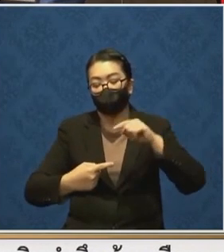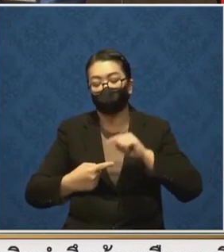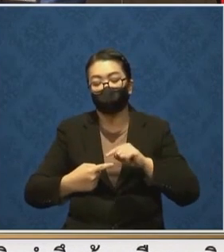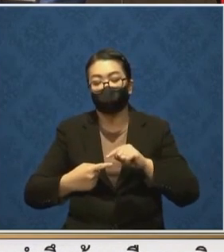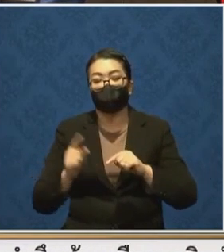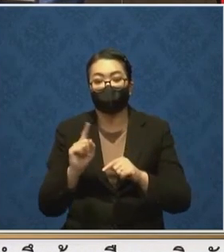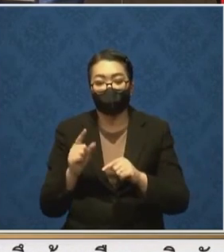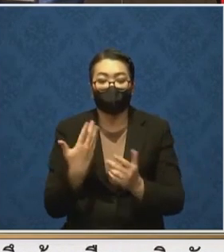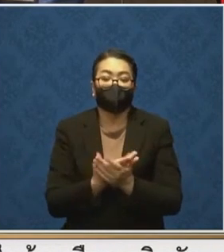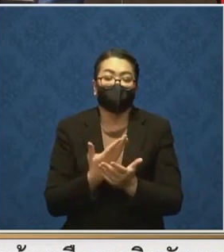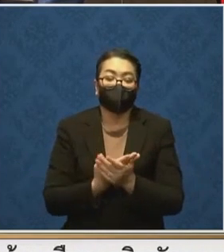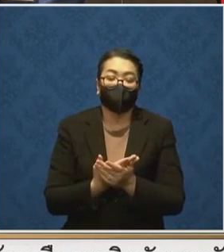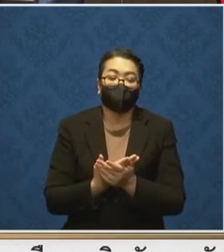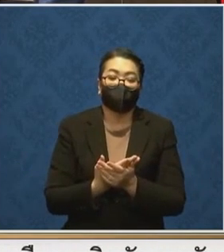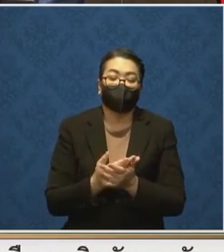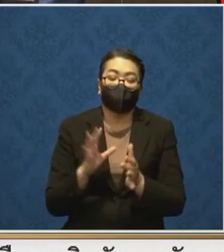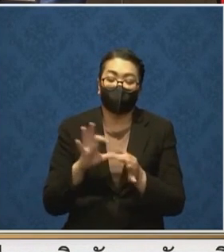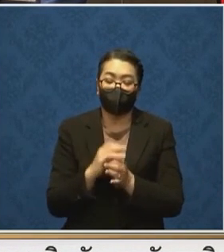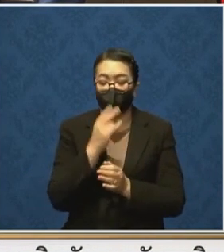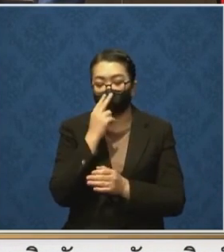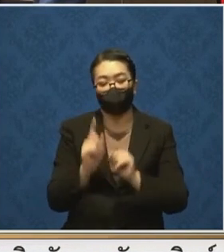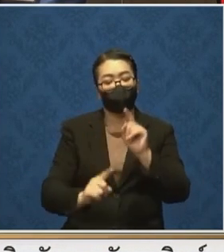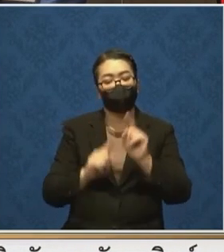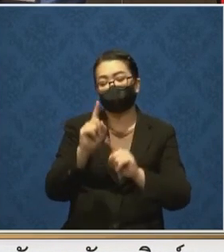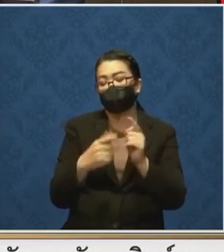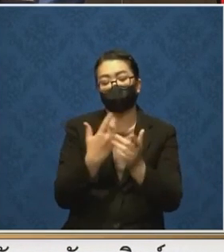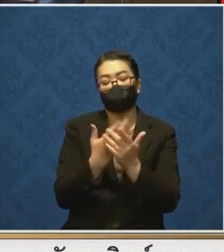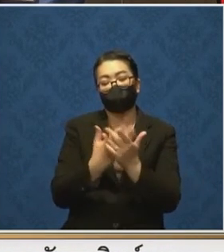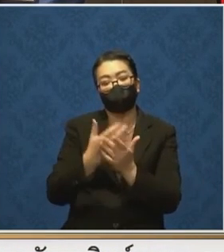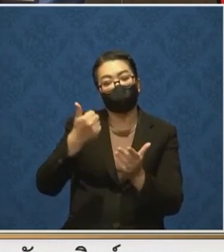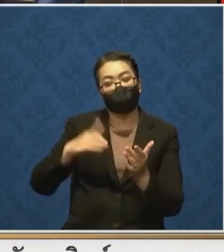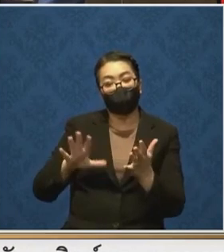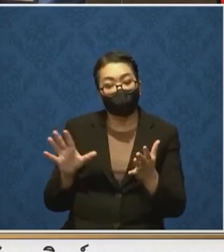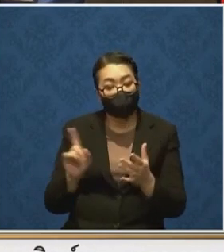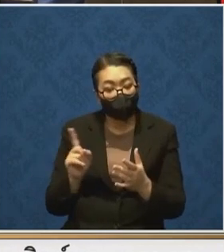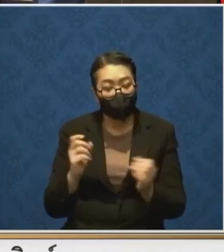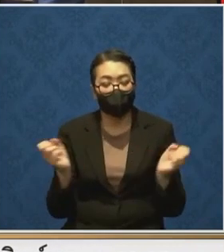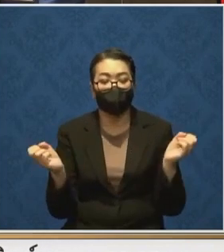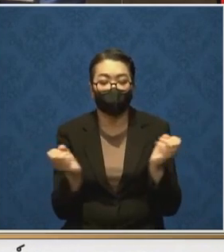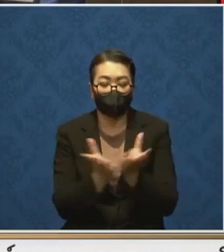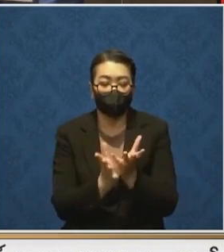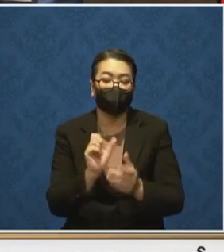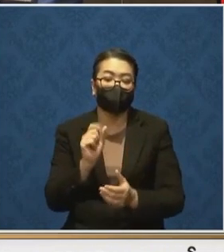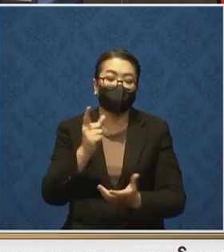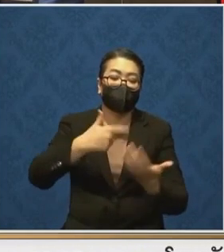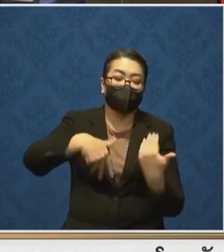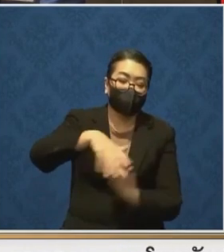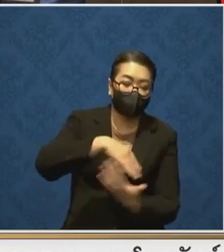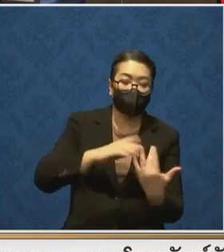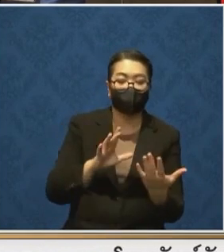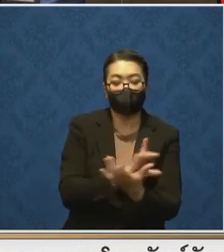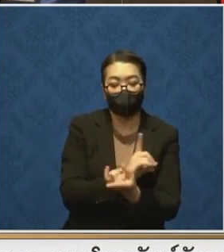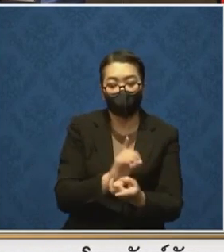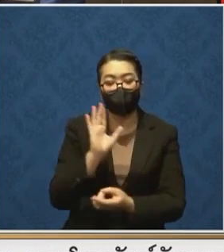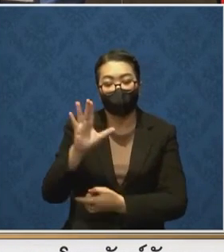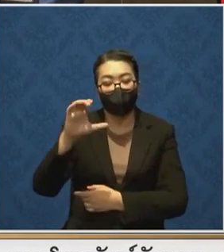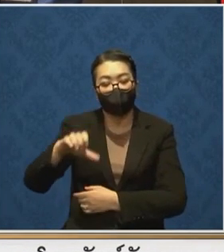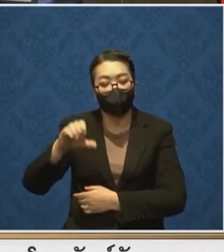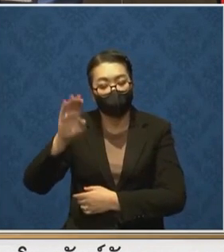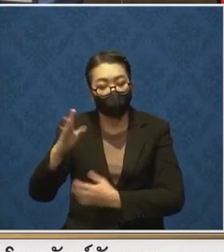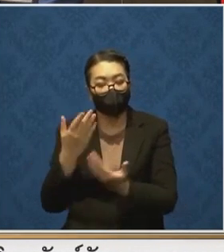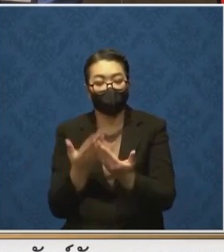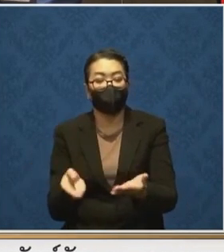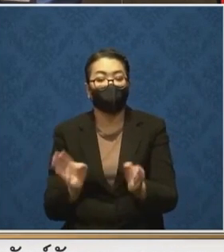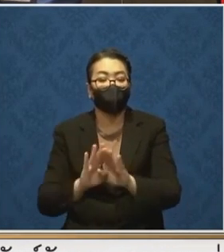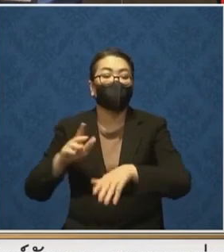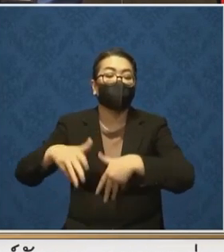ยังมีม stationary ที่ประเมือนเป็มค่าไม่ได้ไม่วจะเป็นผลกระทบด้านเตรศกิและสังคมตอบพทงงานขบริศท์และคลบ Ink